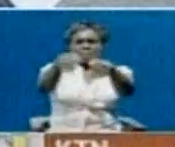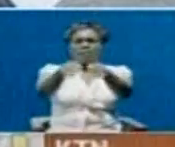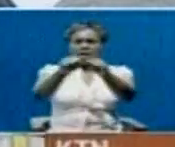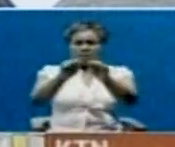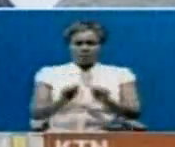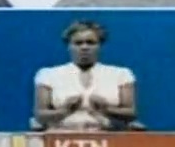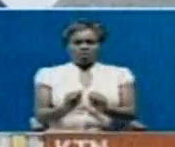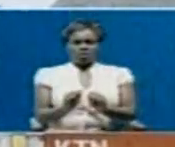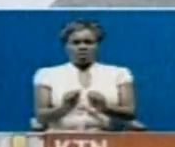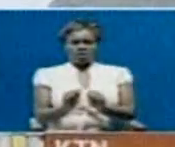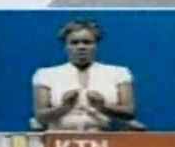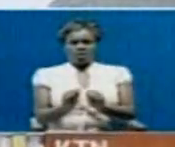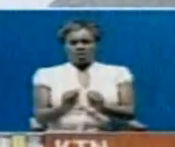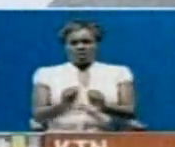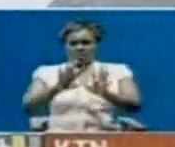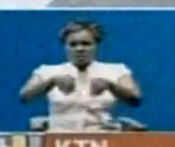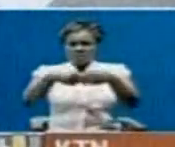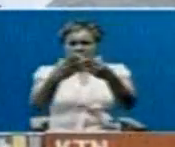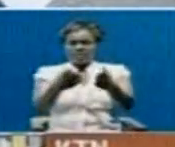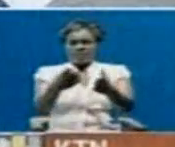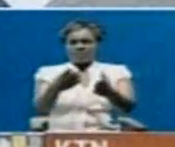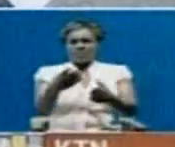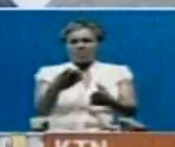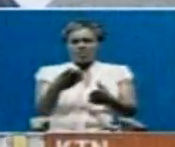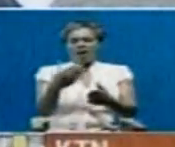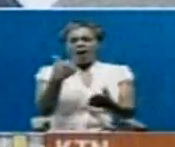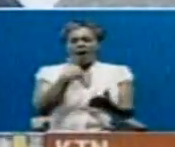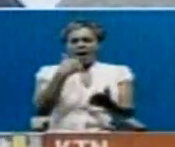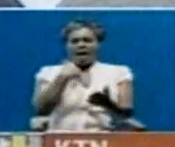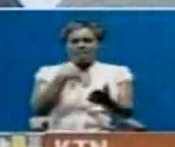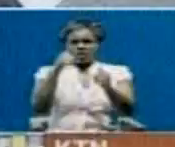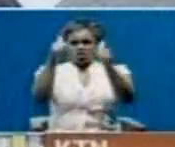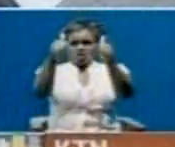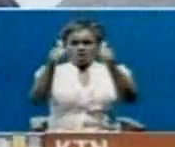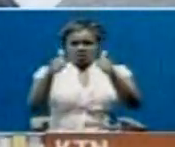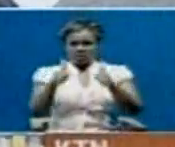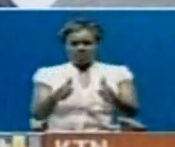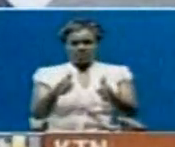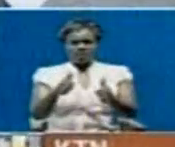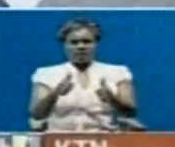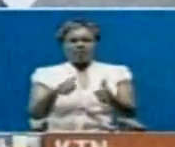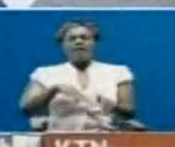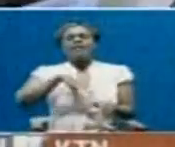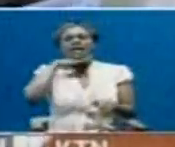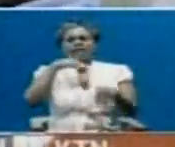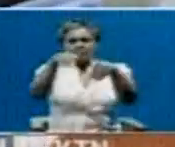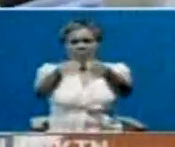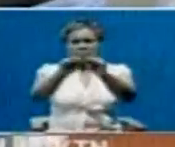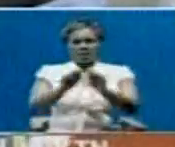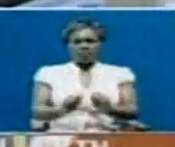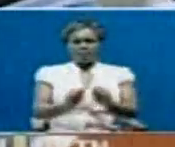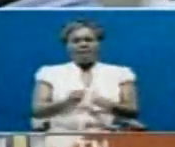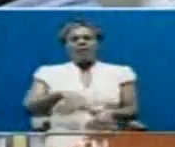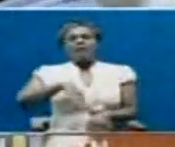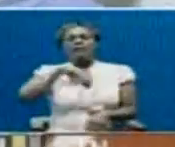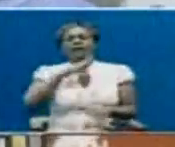date, we have already been given a notification of death and a burial permit.